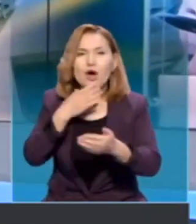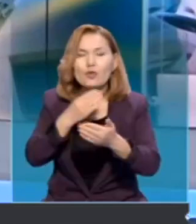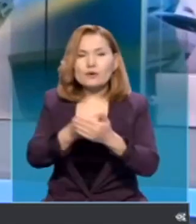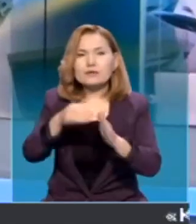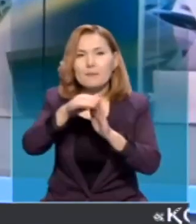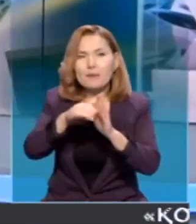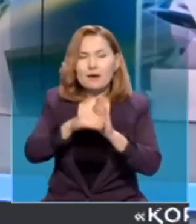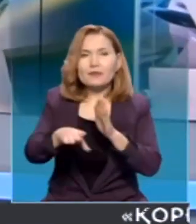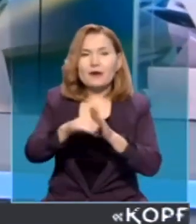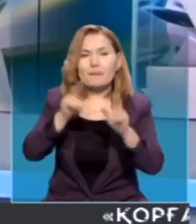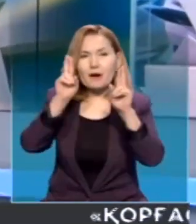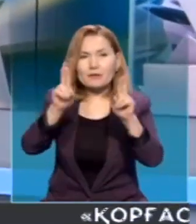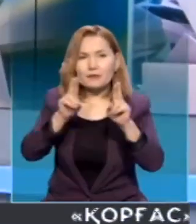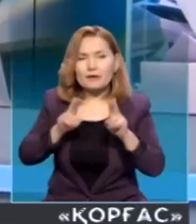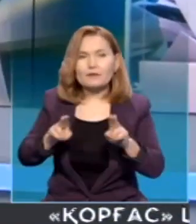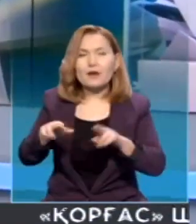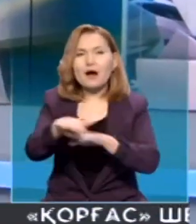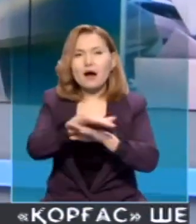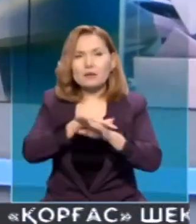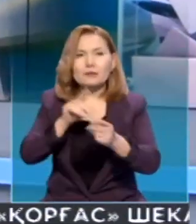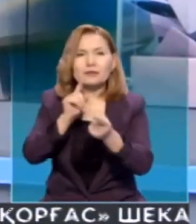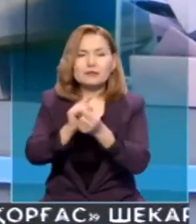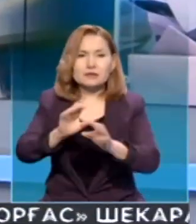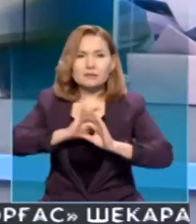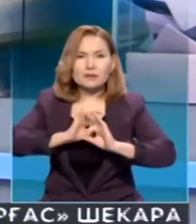өздерінің тұғырнамалары мен халықты таныстырып жүр.